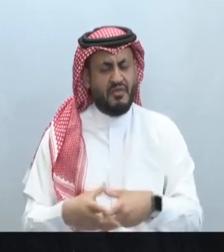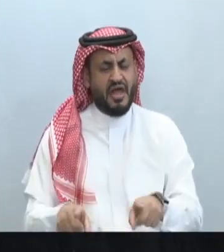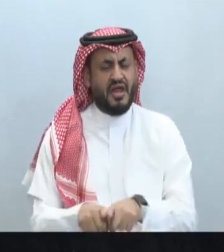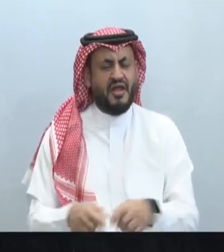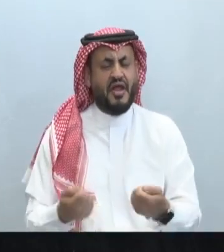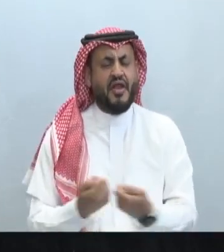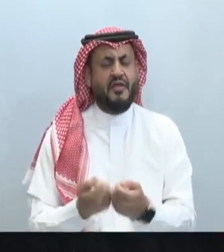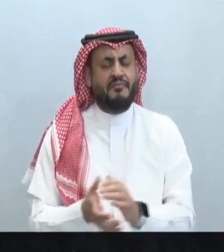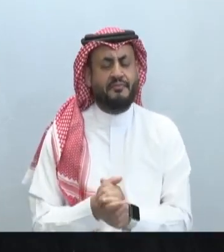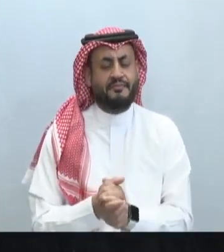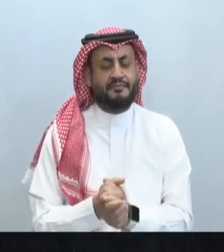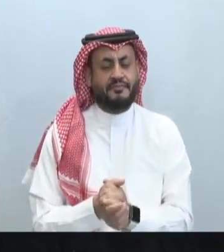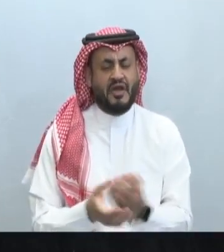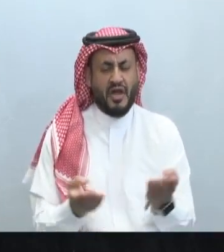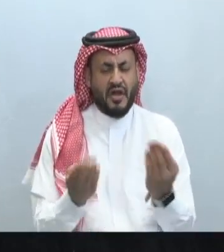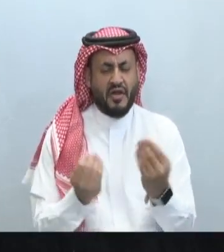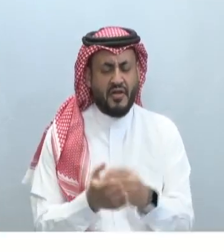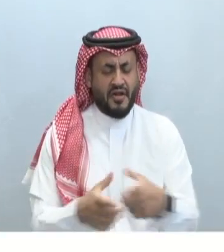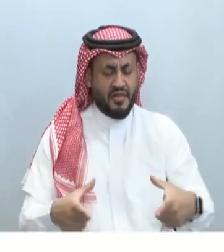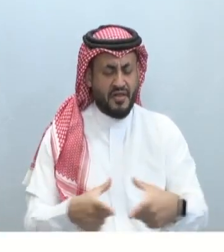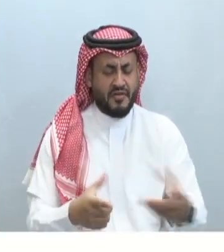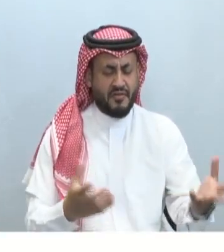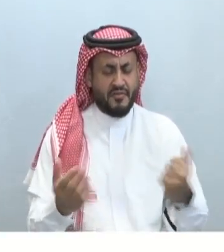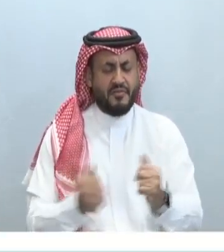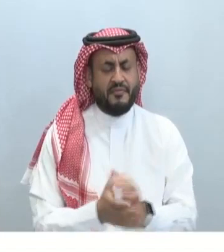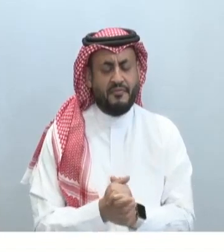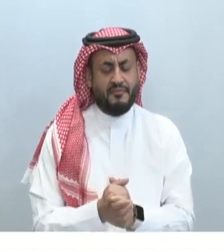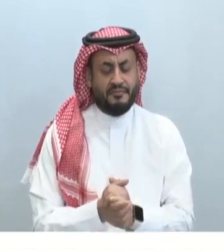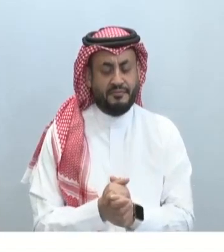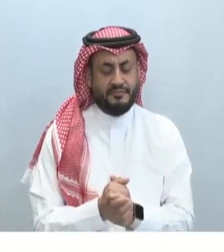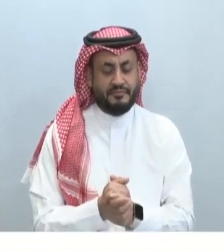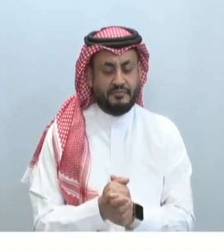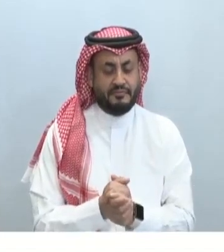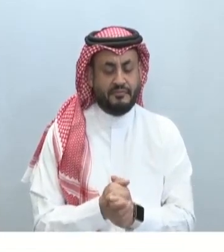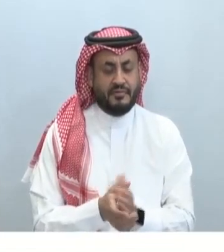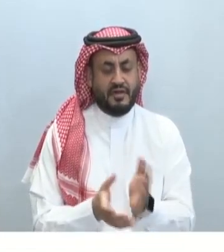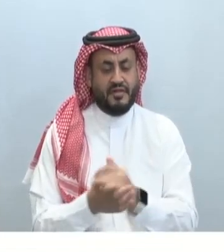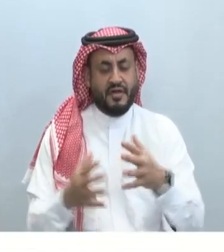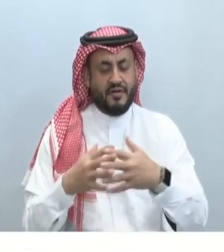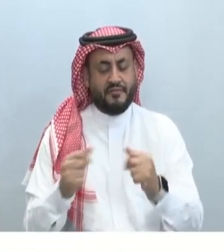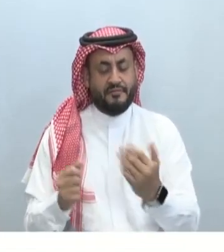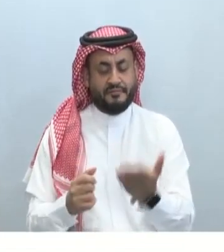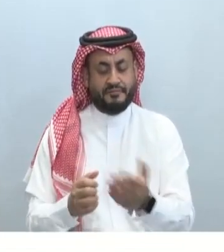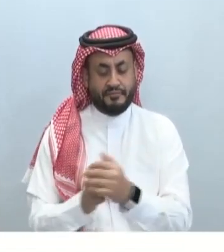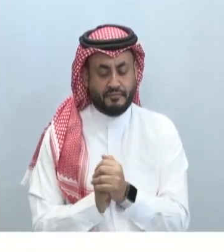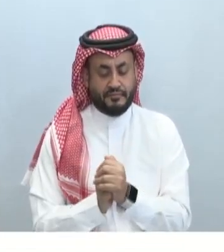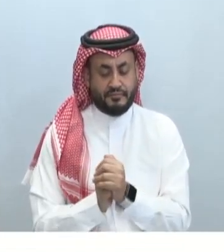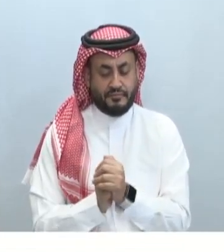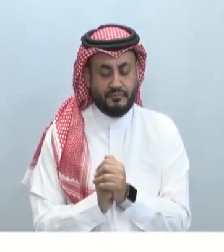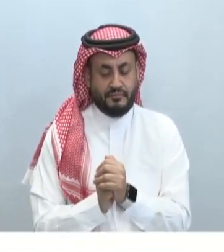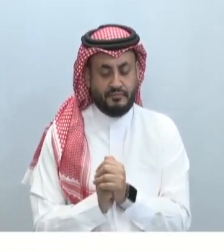وانما يدعو على قدر طعامه من ايتام قريش طيب معاني